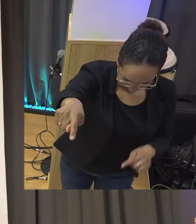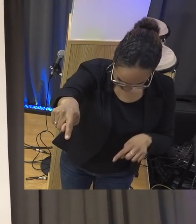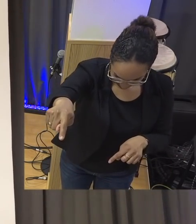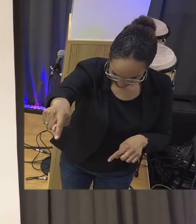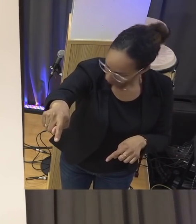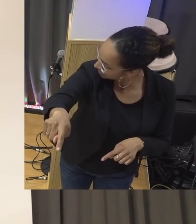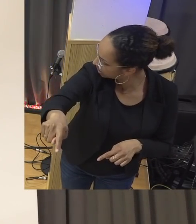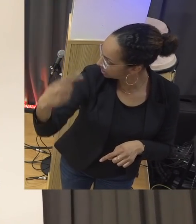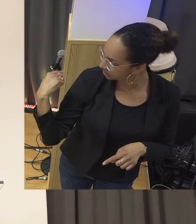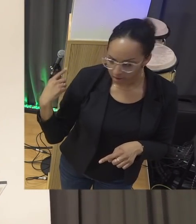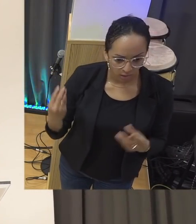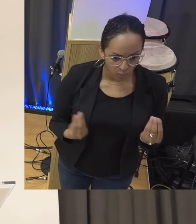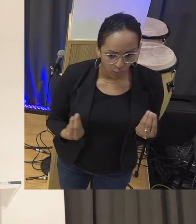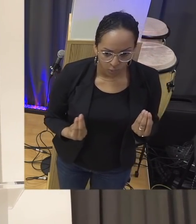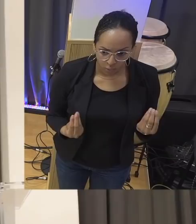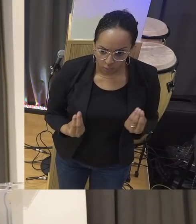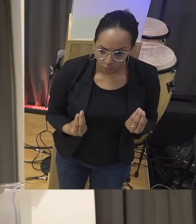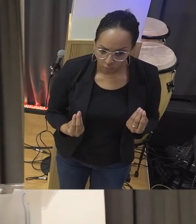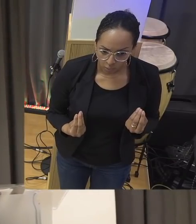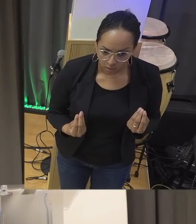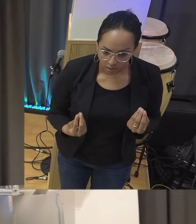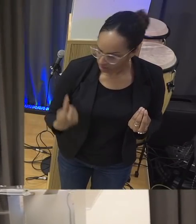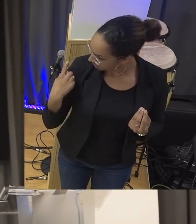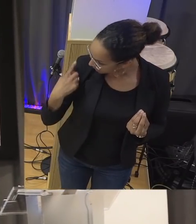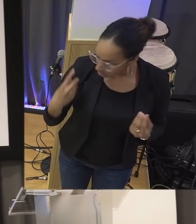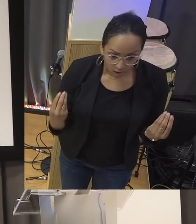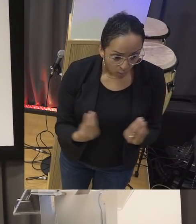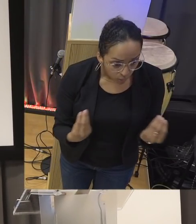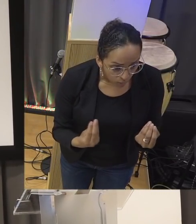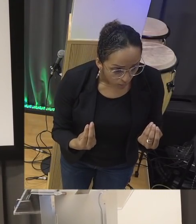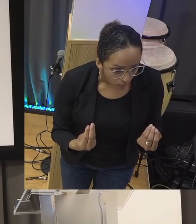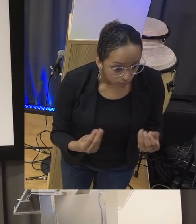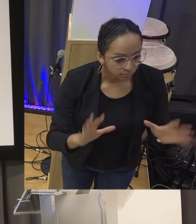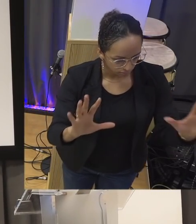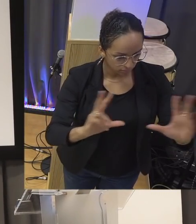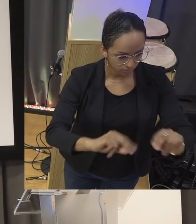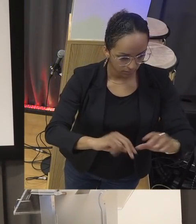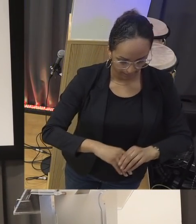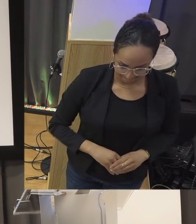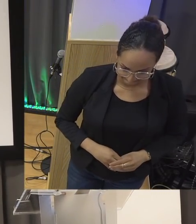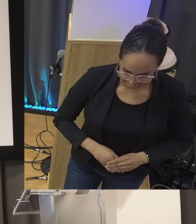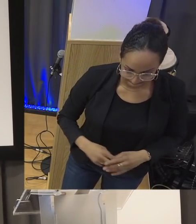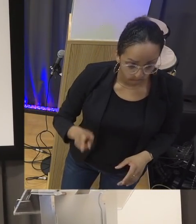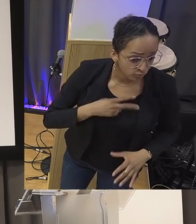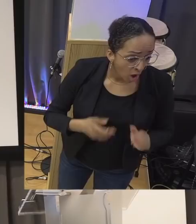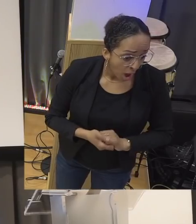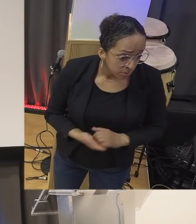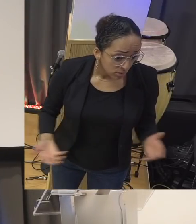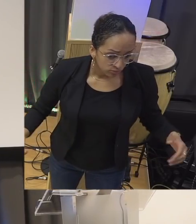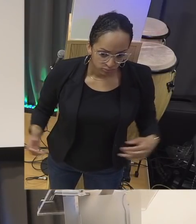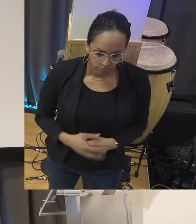Mais il n'est pas parlé du passé. Je vais vous raconter une histoire. J'ai un ami qui a eu une déception amoureuse dans le monde.